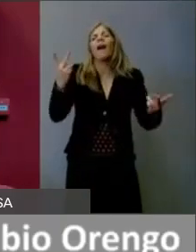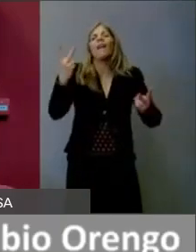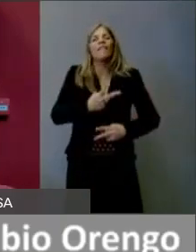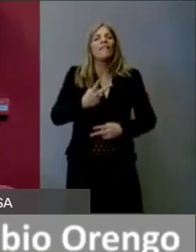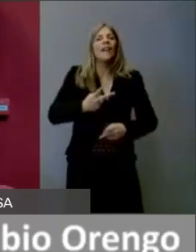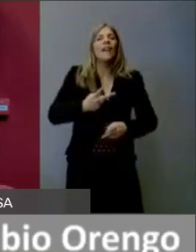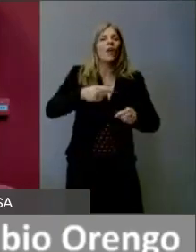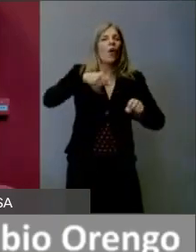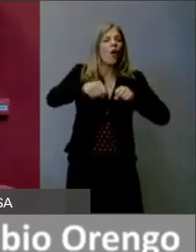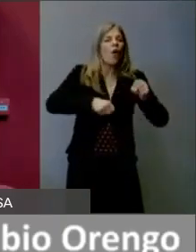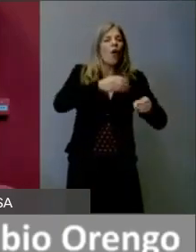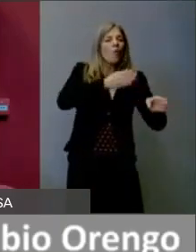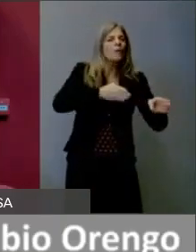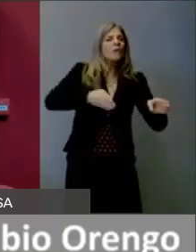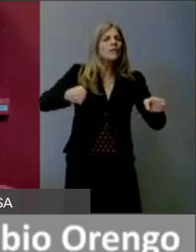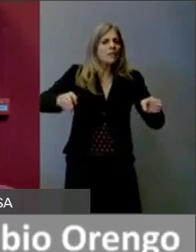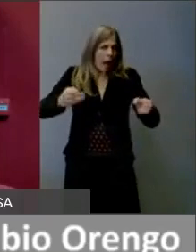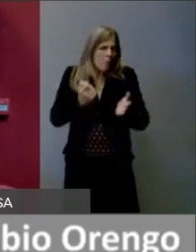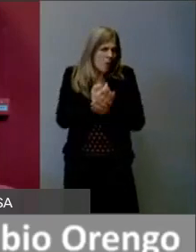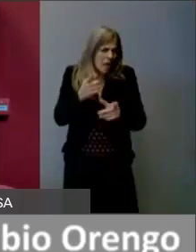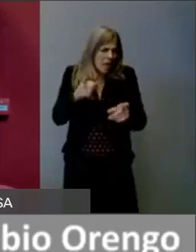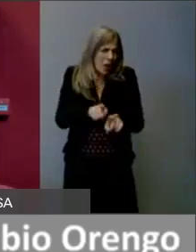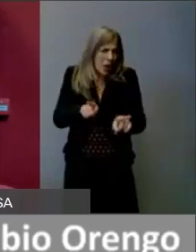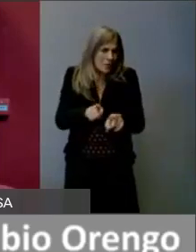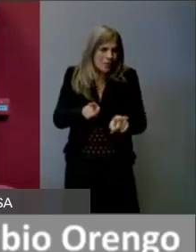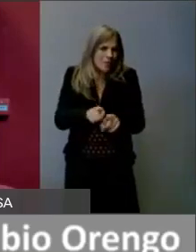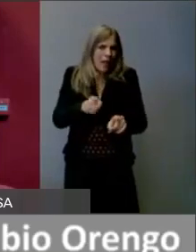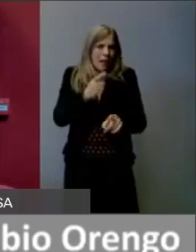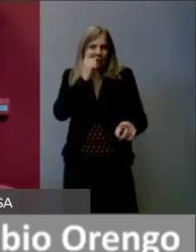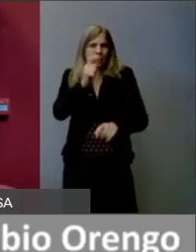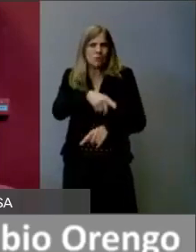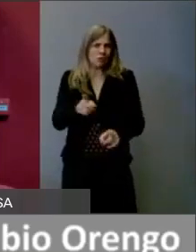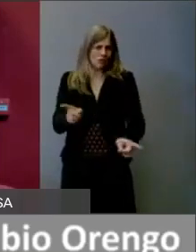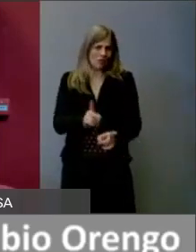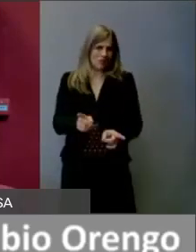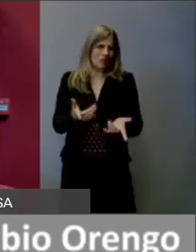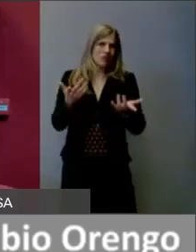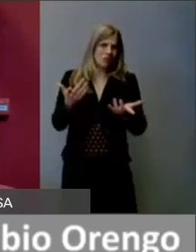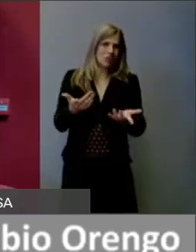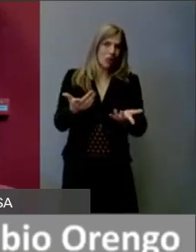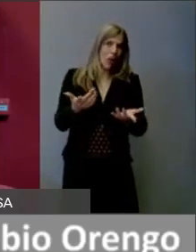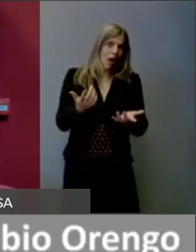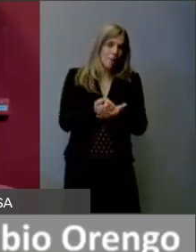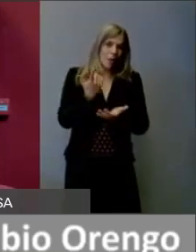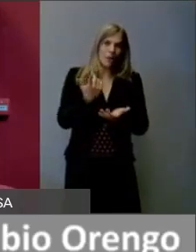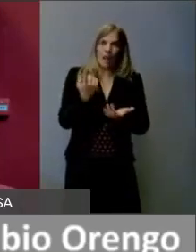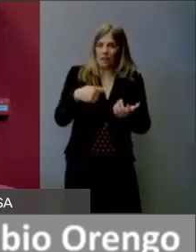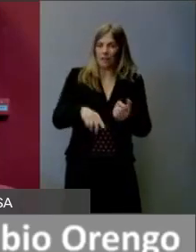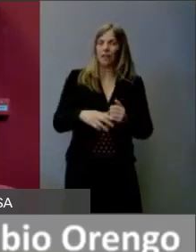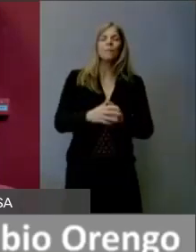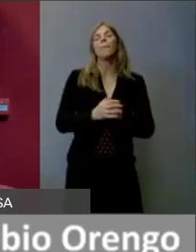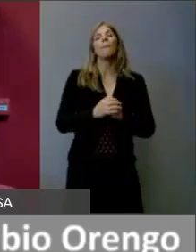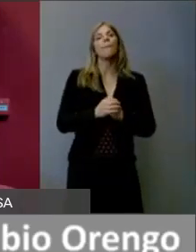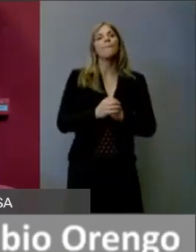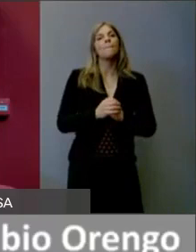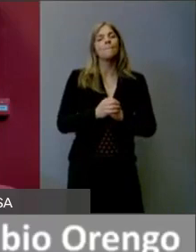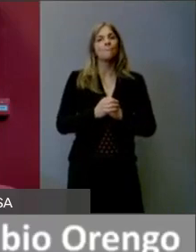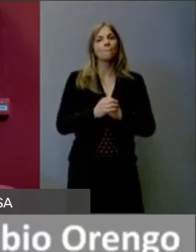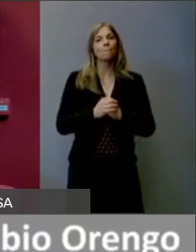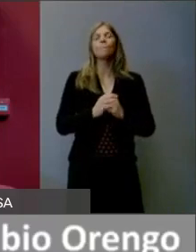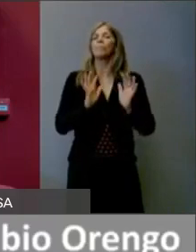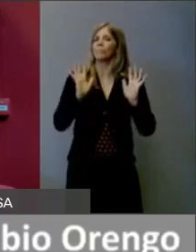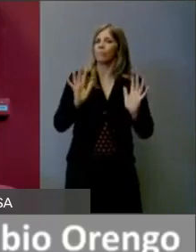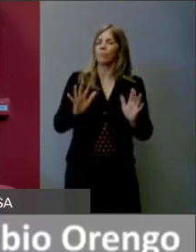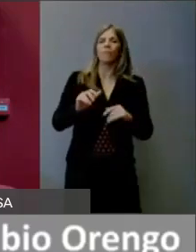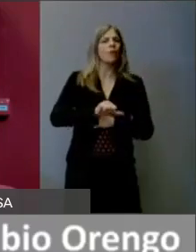mobilità sostenibile hanno la stessa importanza e anzi credo che siano un elemento importante anche questo. Allora,